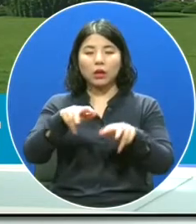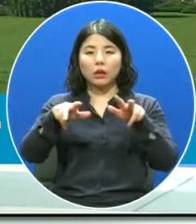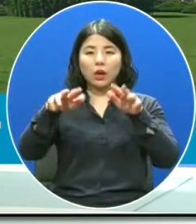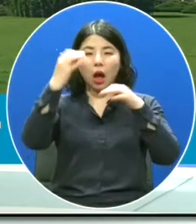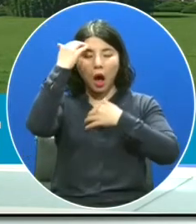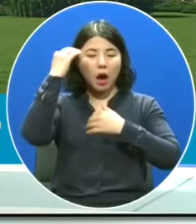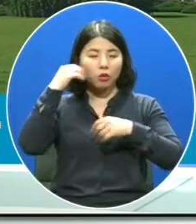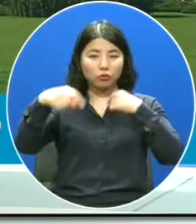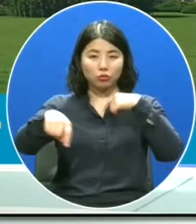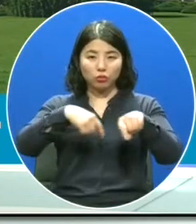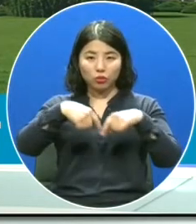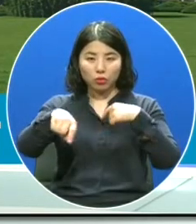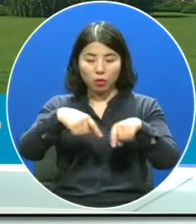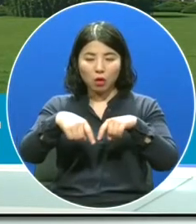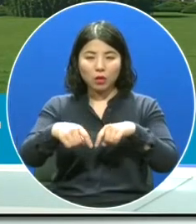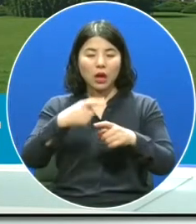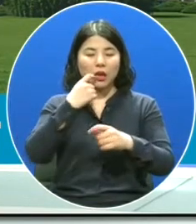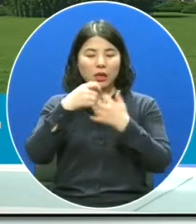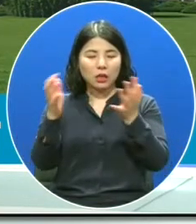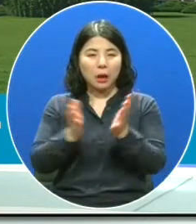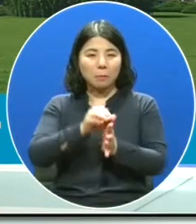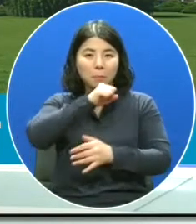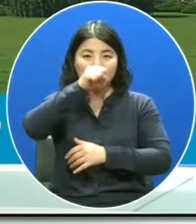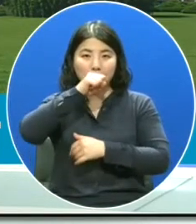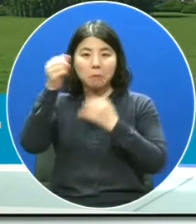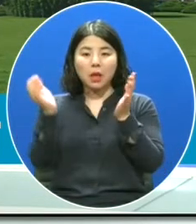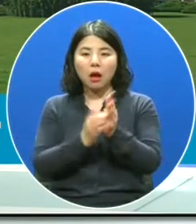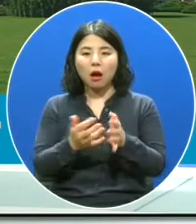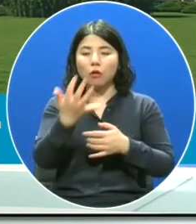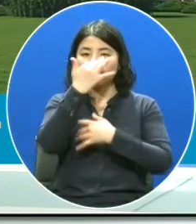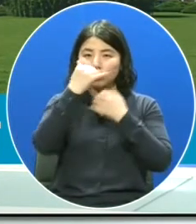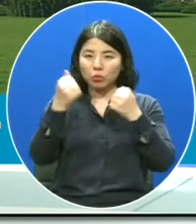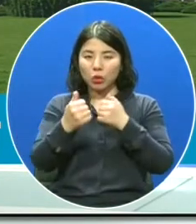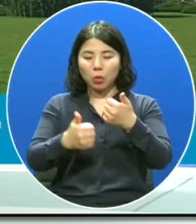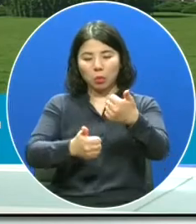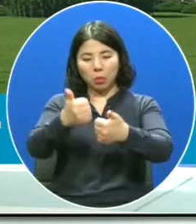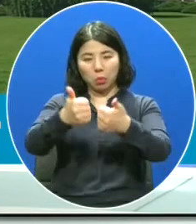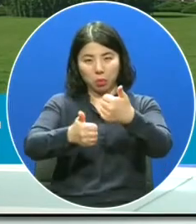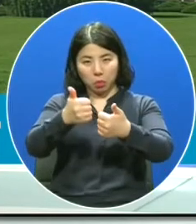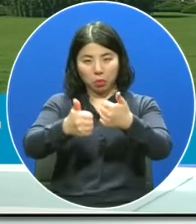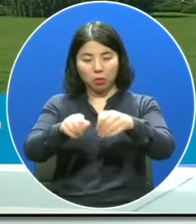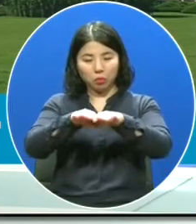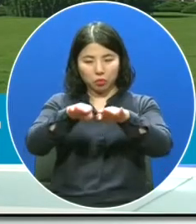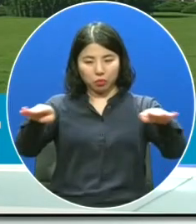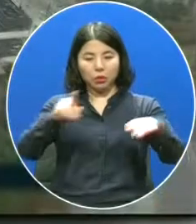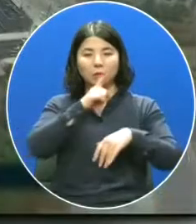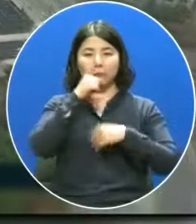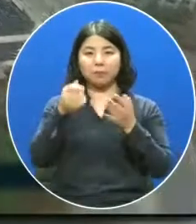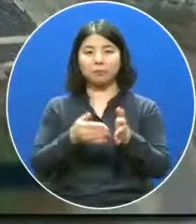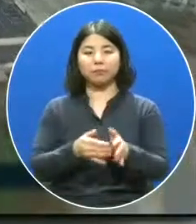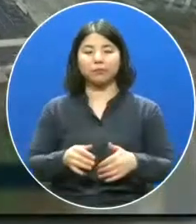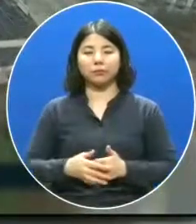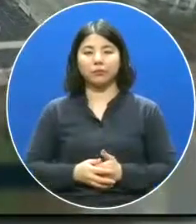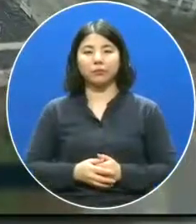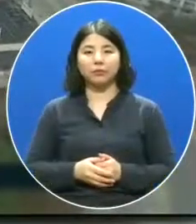없는 민주당의 압승이었지만 충북의 민심은 견제와 균형을 택했다고 평가합니다.